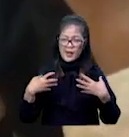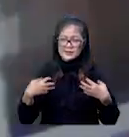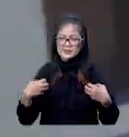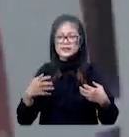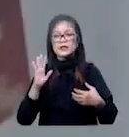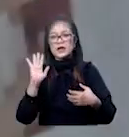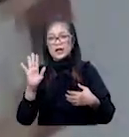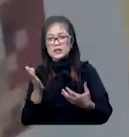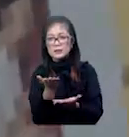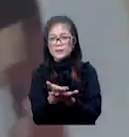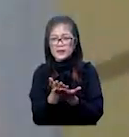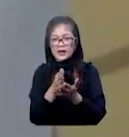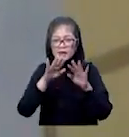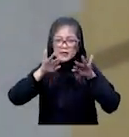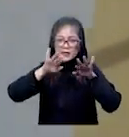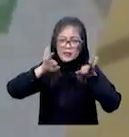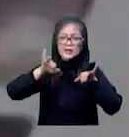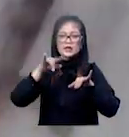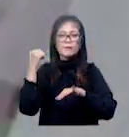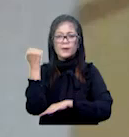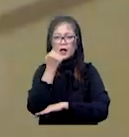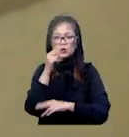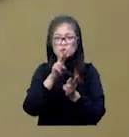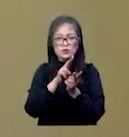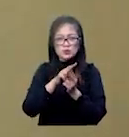juga disuruh mengintip saat pelaku berhubungan dengan suaminya.